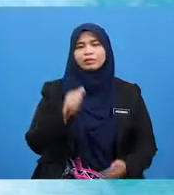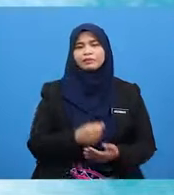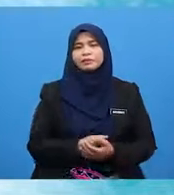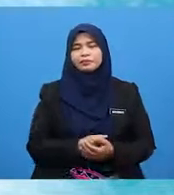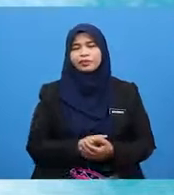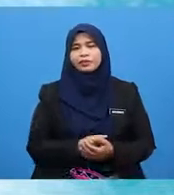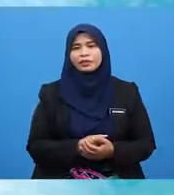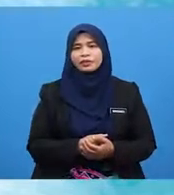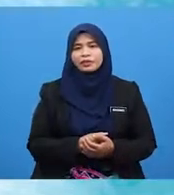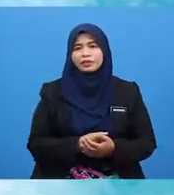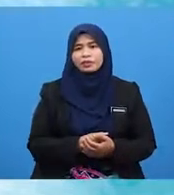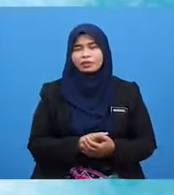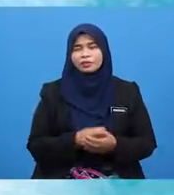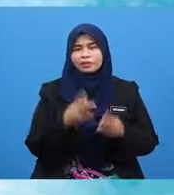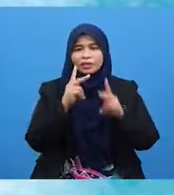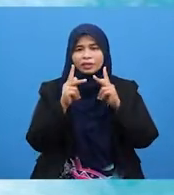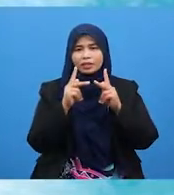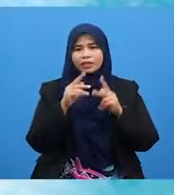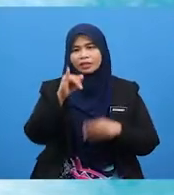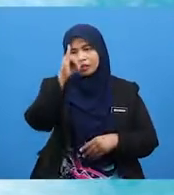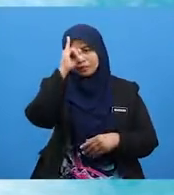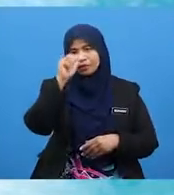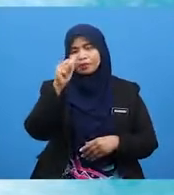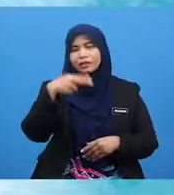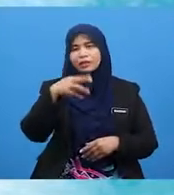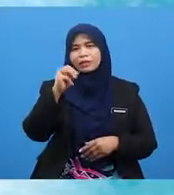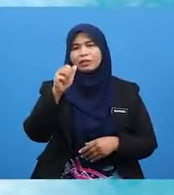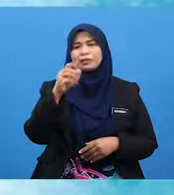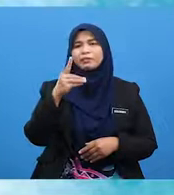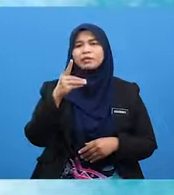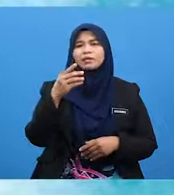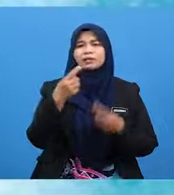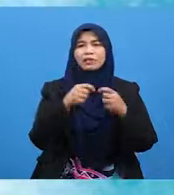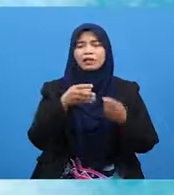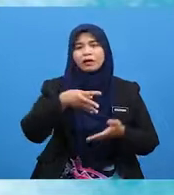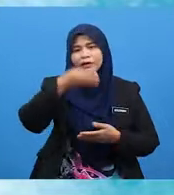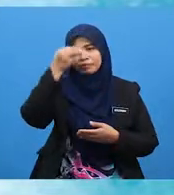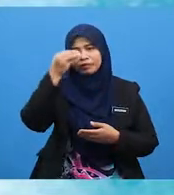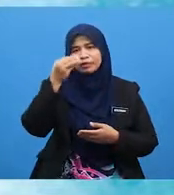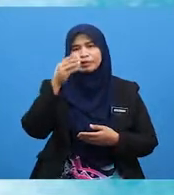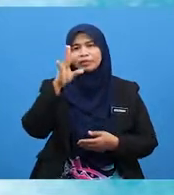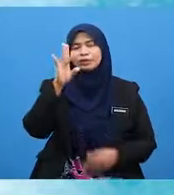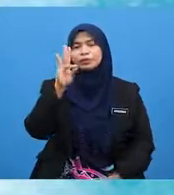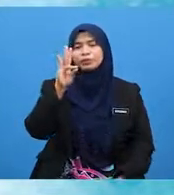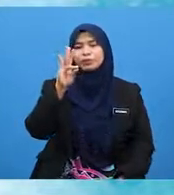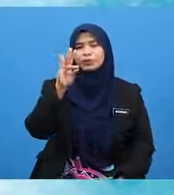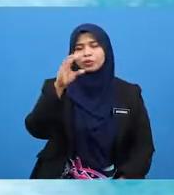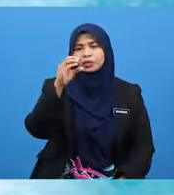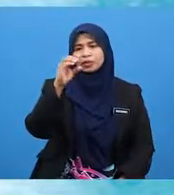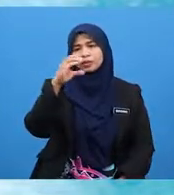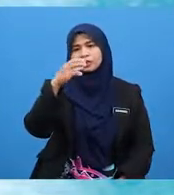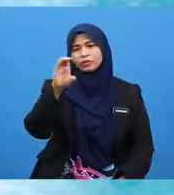ulama mengatakan bahawa Imam Ahmad telah menghafaz 700,000 hadis yang berkaitan hukum